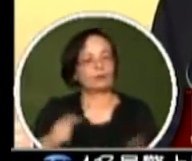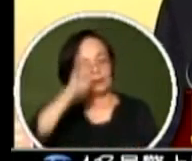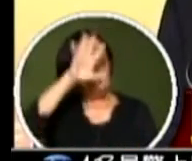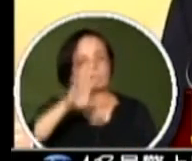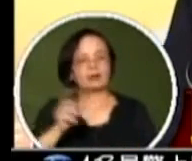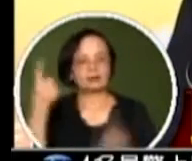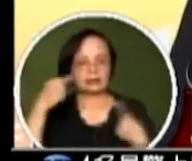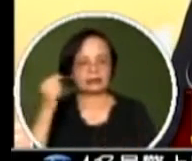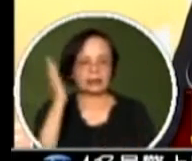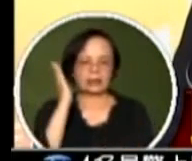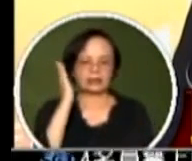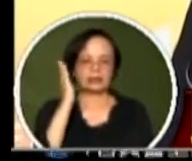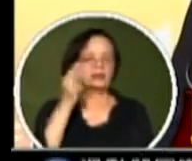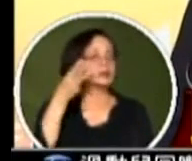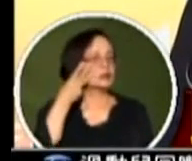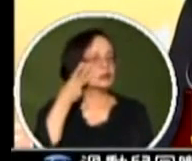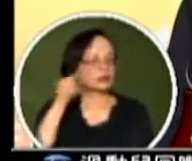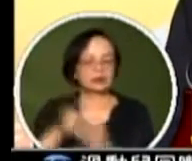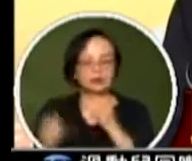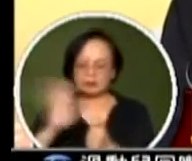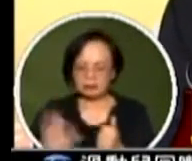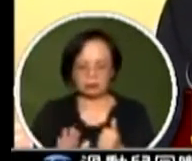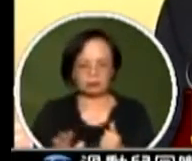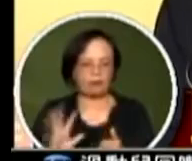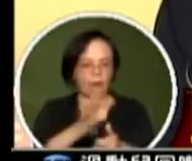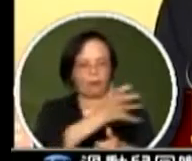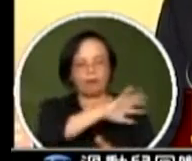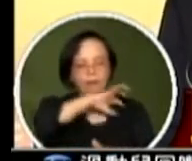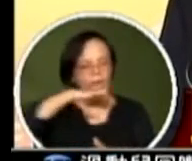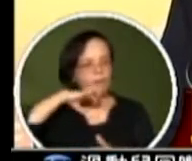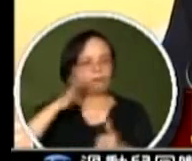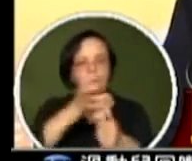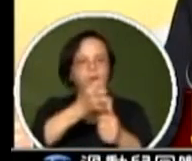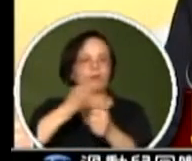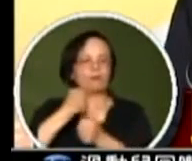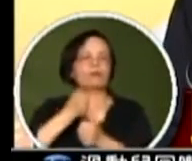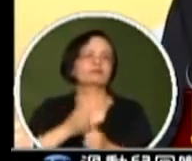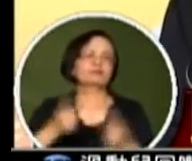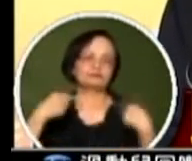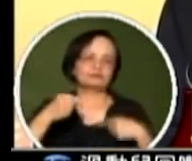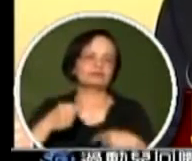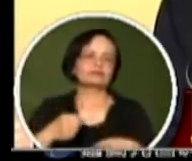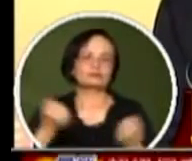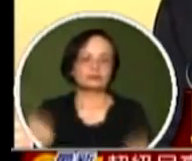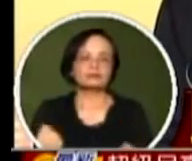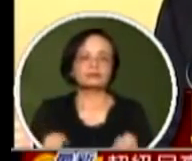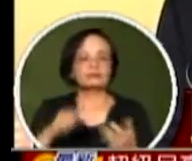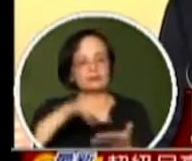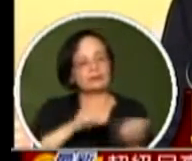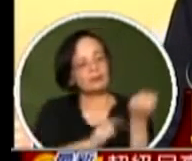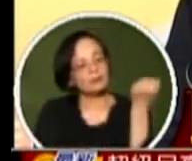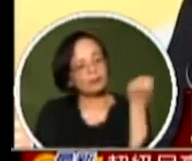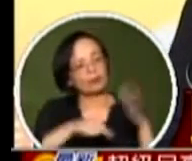哈，尤其是较重要的，是咱会当立法院通过咱爱的这个法案甲政